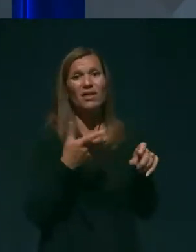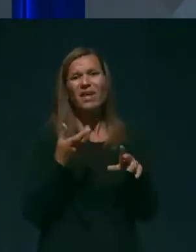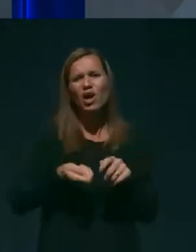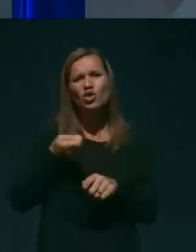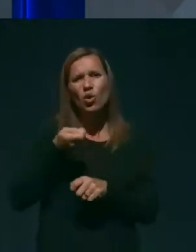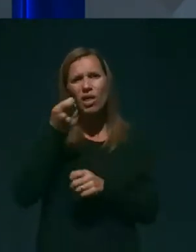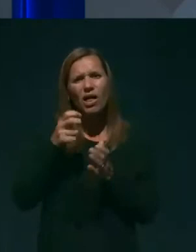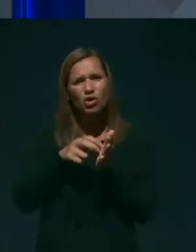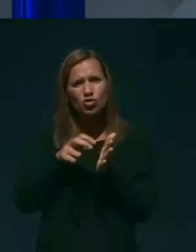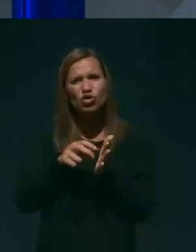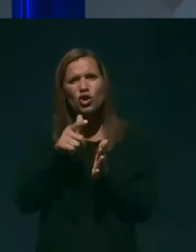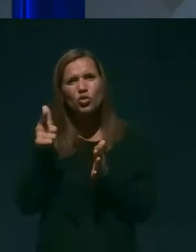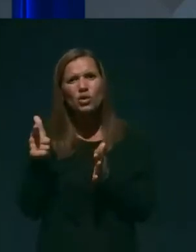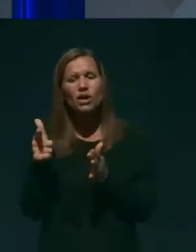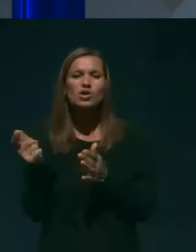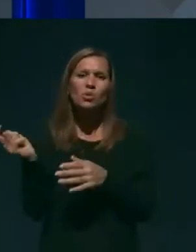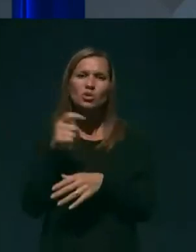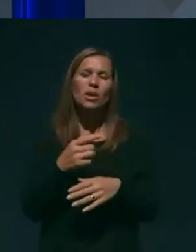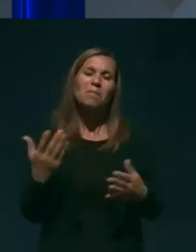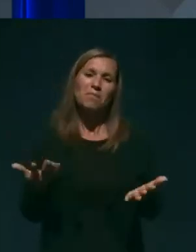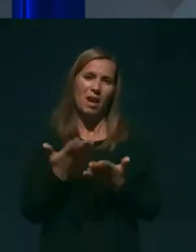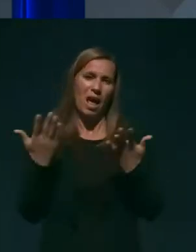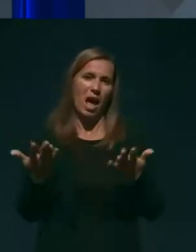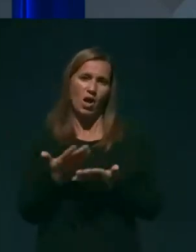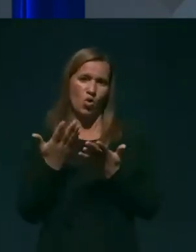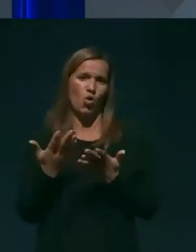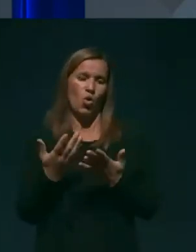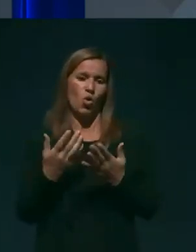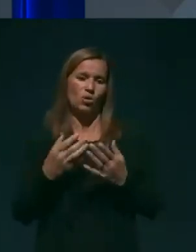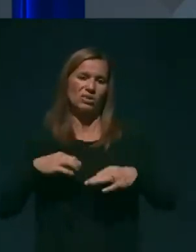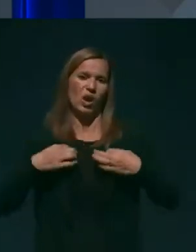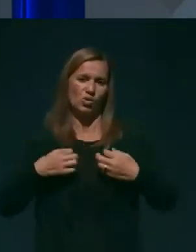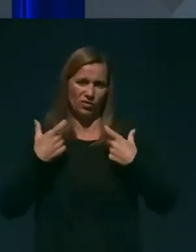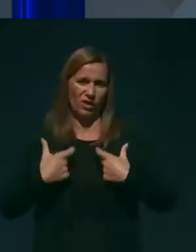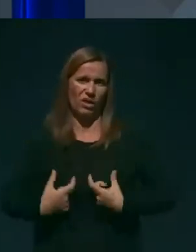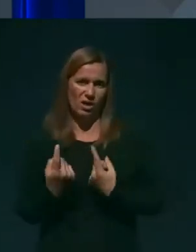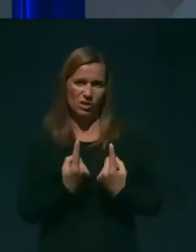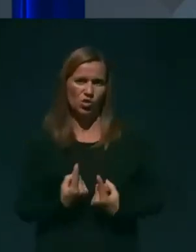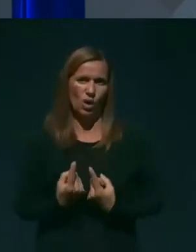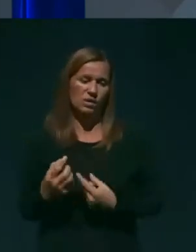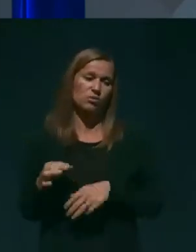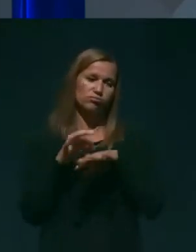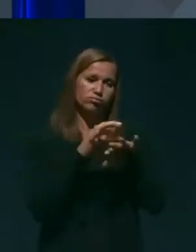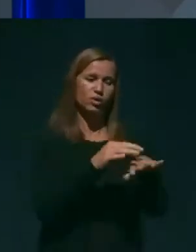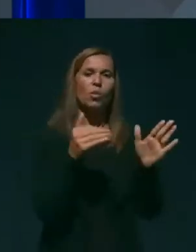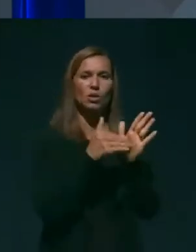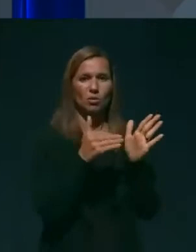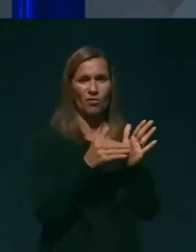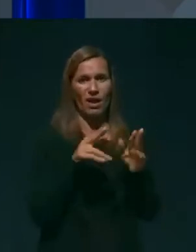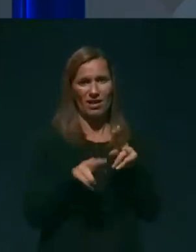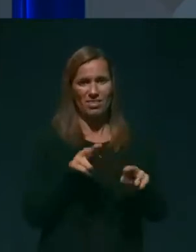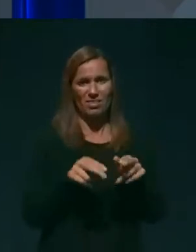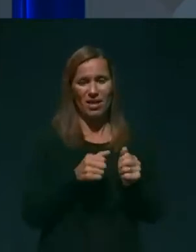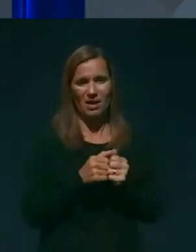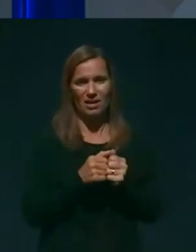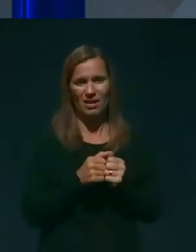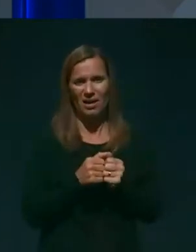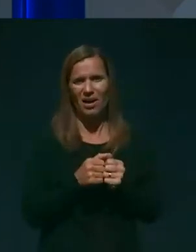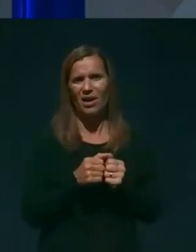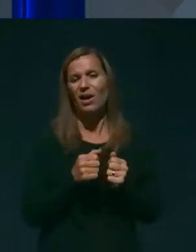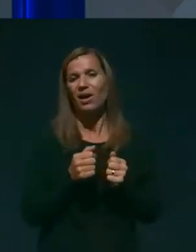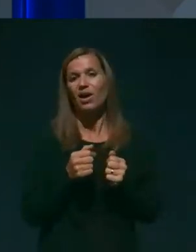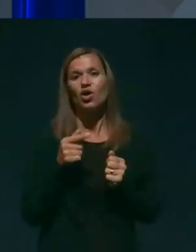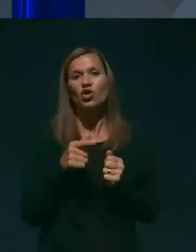z blago klinično sliko in pravzaprav je bolnišnica niti ne bi potrebovali. Tako da na to, z stran, da bi se nek genocidne starostne, ki